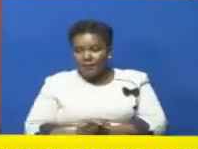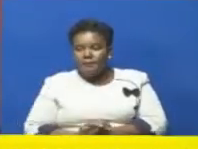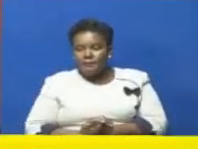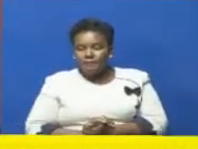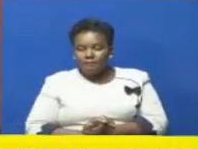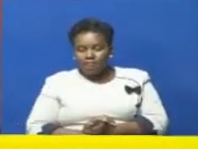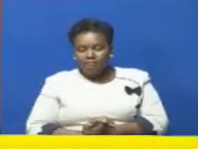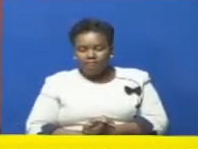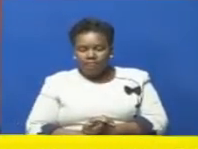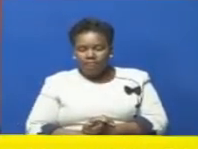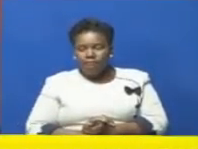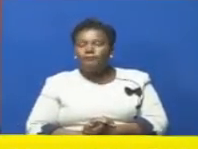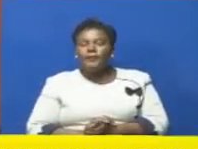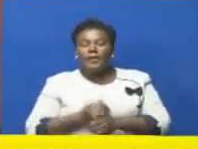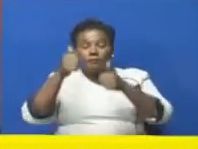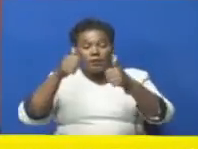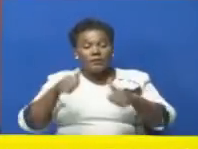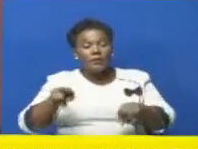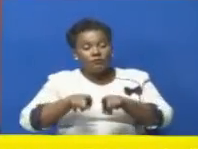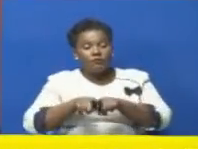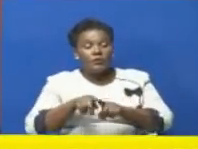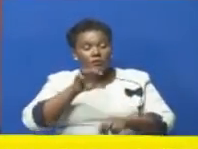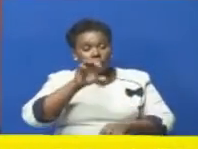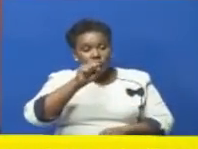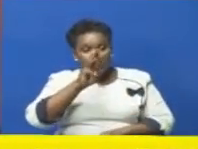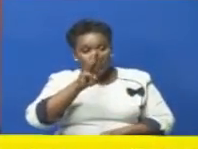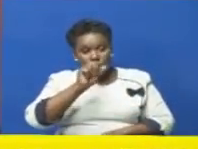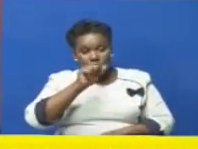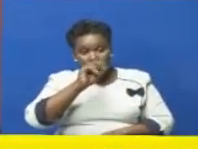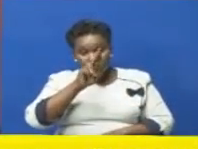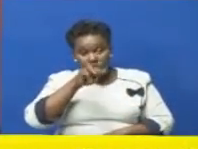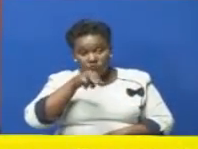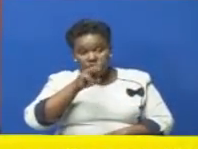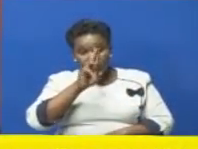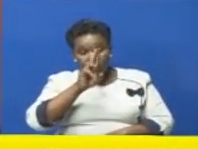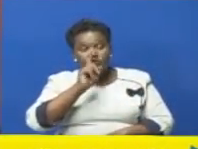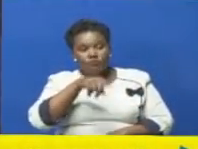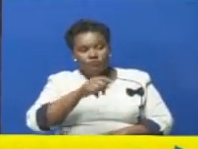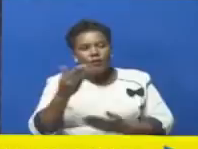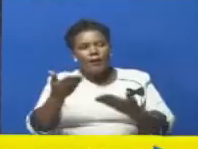blue. Huko tunakutana na Swaum Mavura. Karibu sana katika Aridhio.